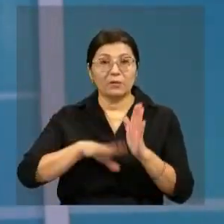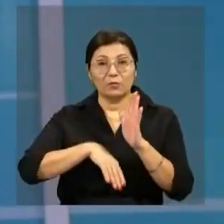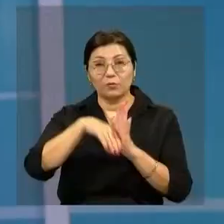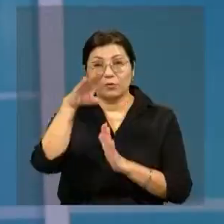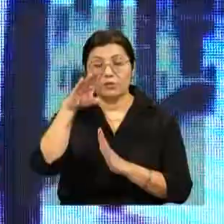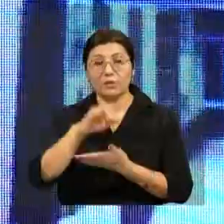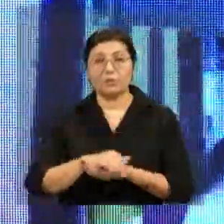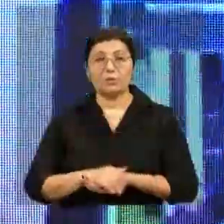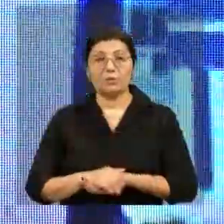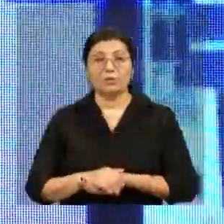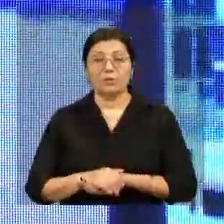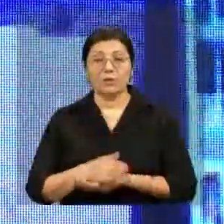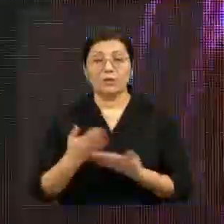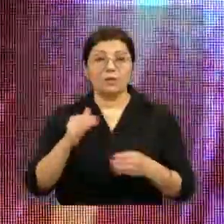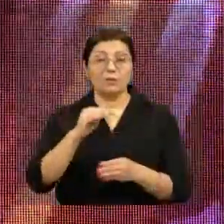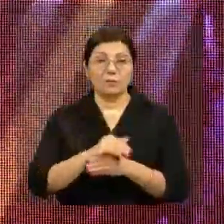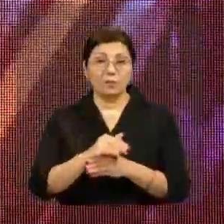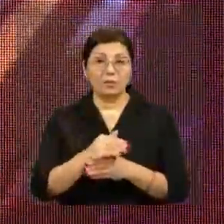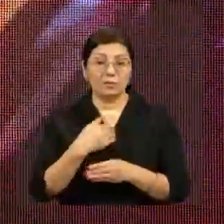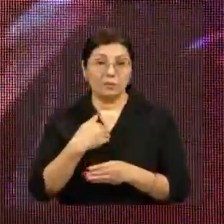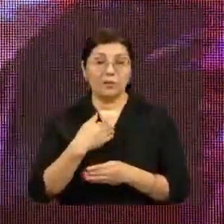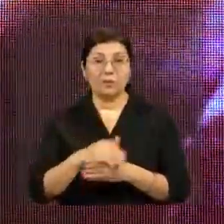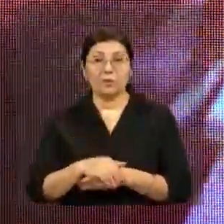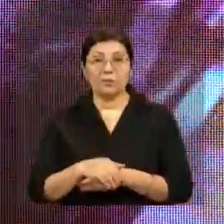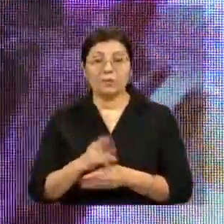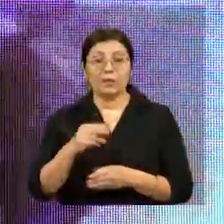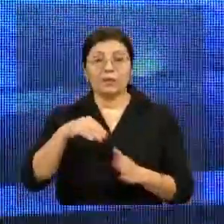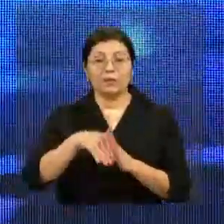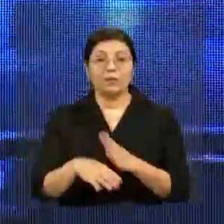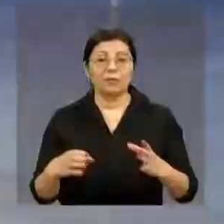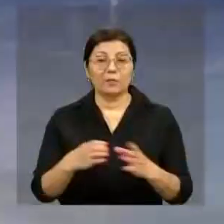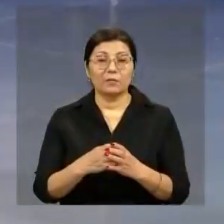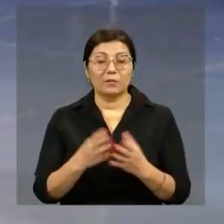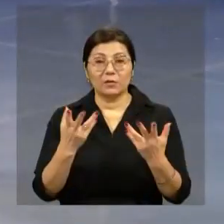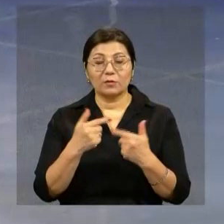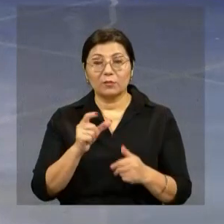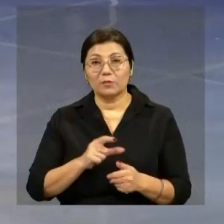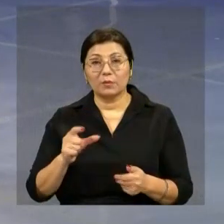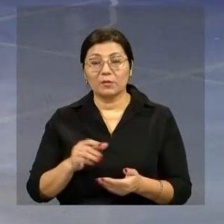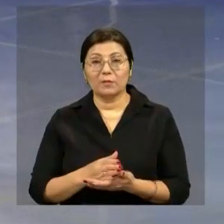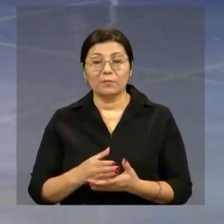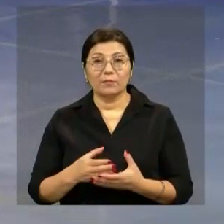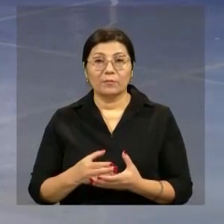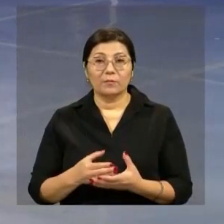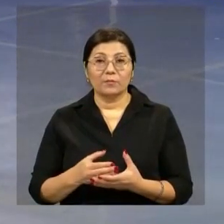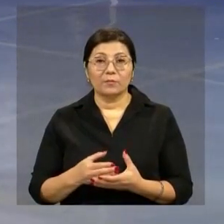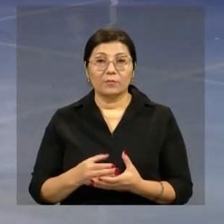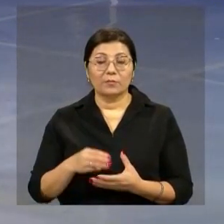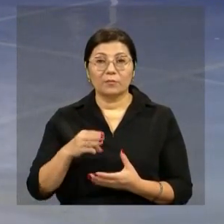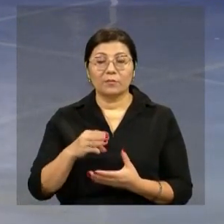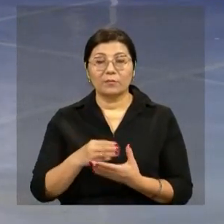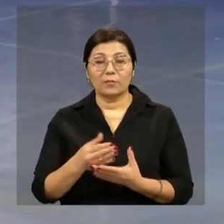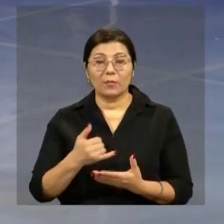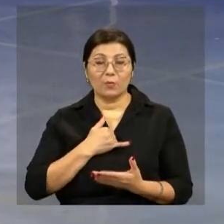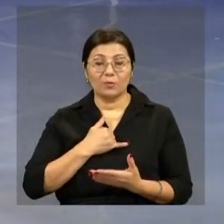Вот. То есть это вам тоже дополнительный результат? Да, это плюс. Тоже. Ну, кто входит в вашу команду? Сколько человек у вас? Вообще, TED-транслейтерс у нас